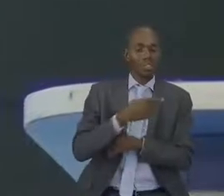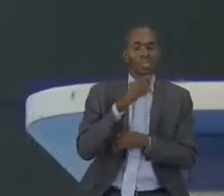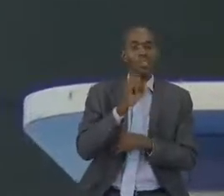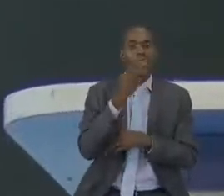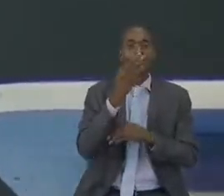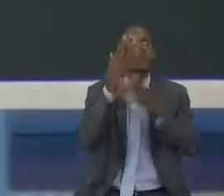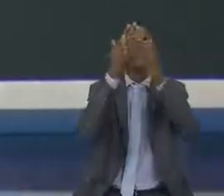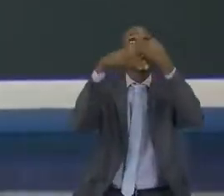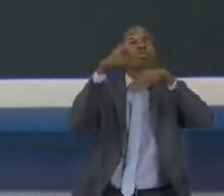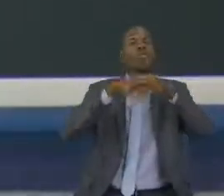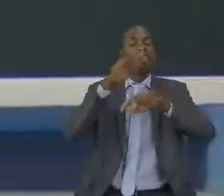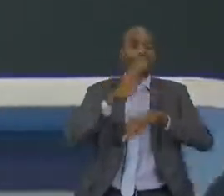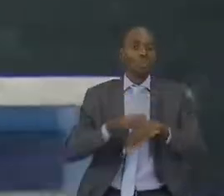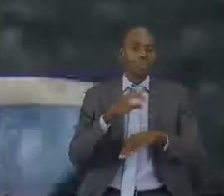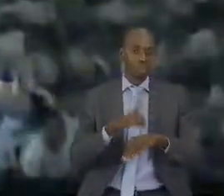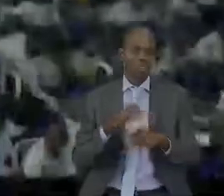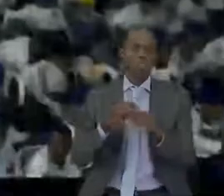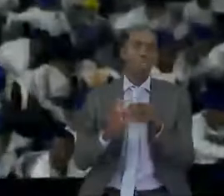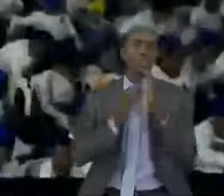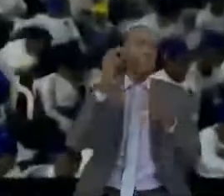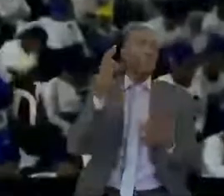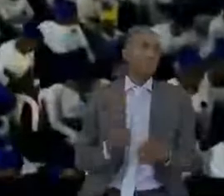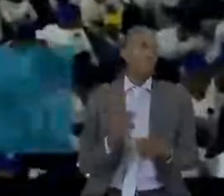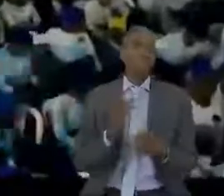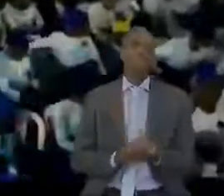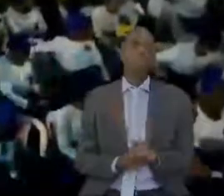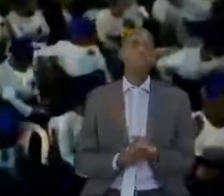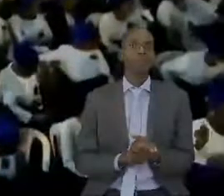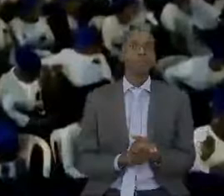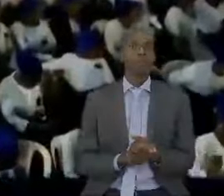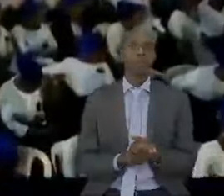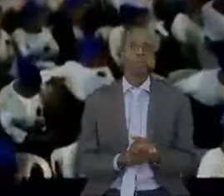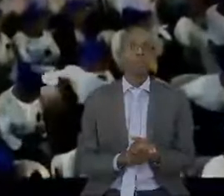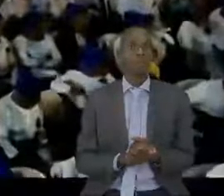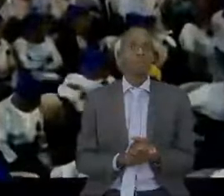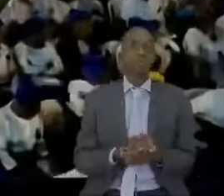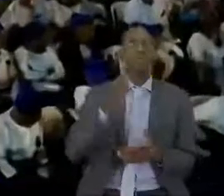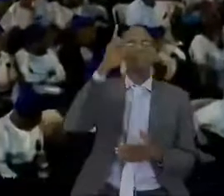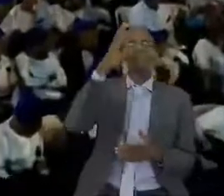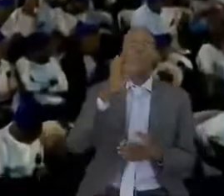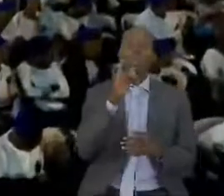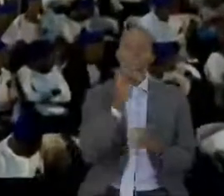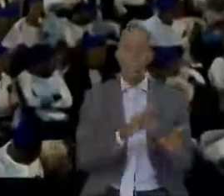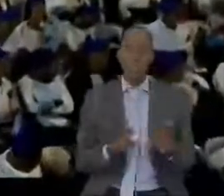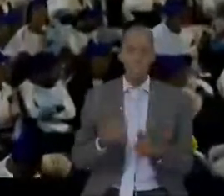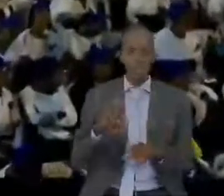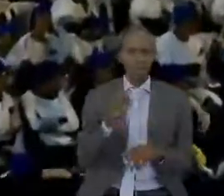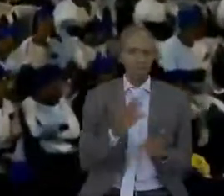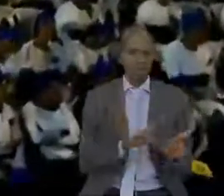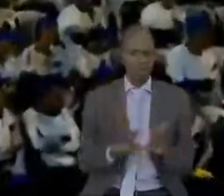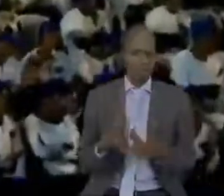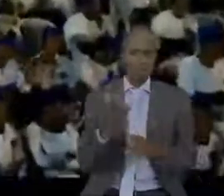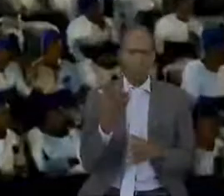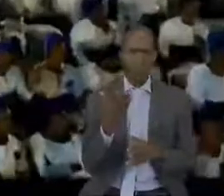la terre. Au nom de Jésus. Dieu est prêt. Est-ce que quelqu'un est prêt là-bas? Je